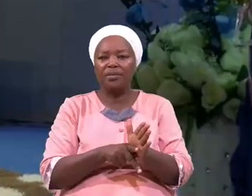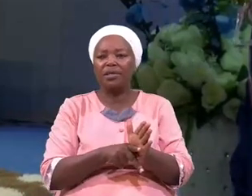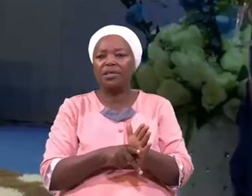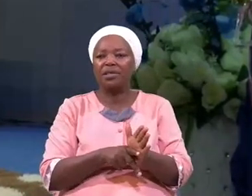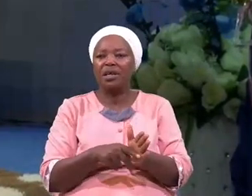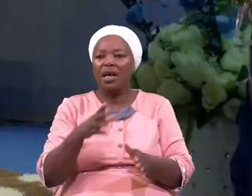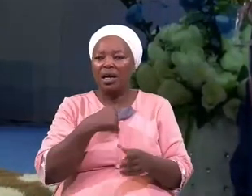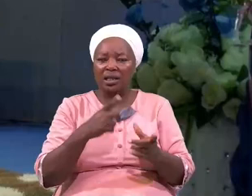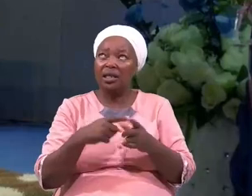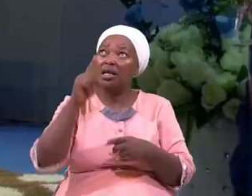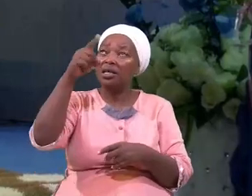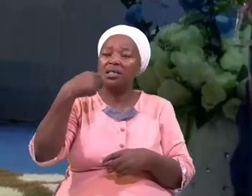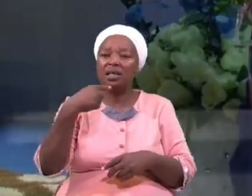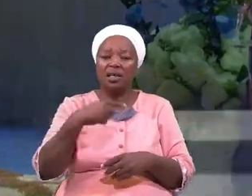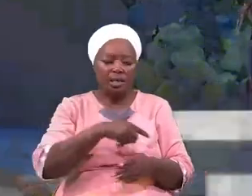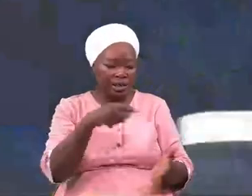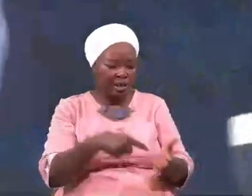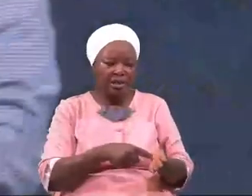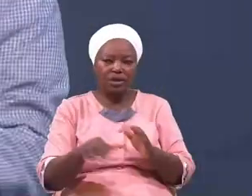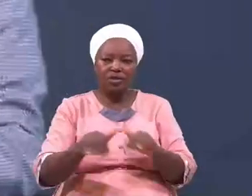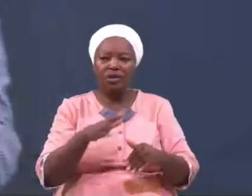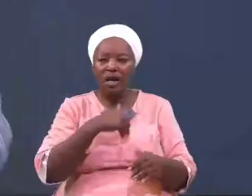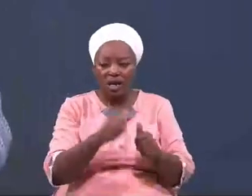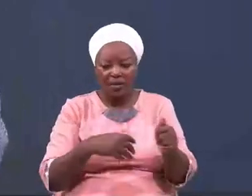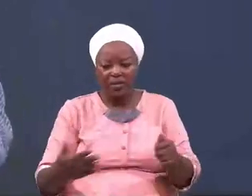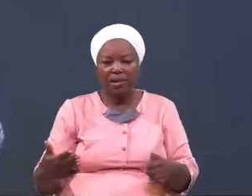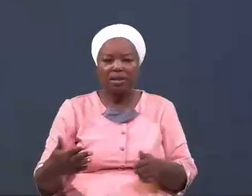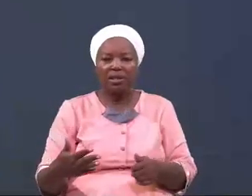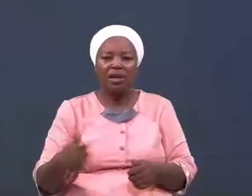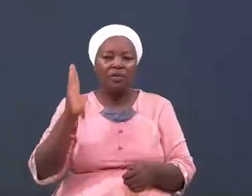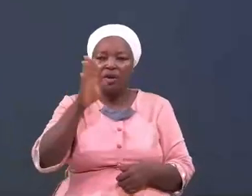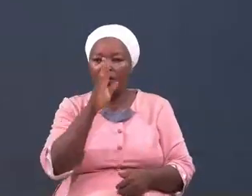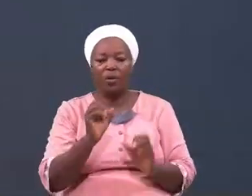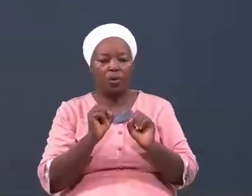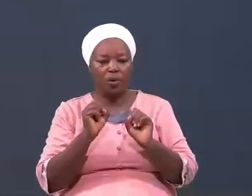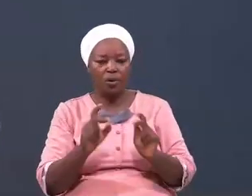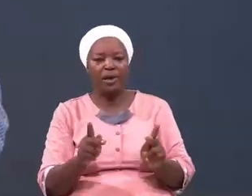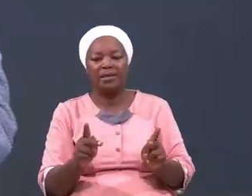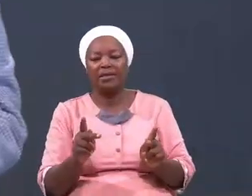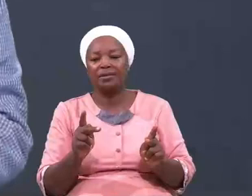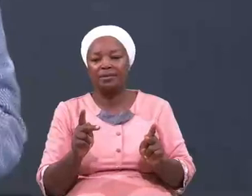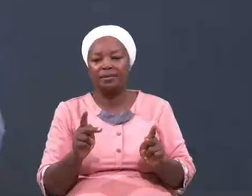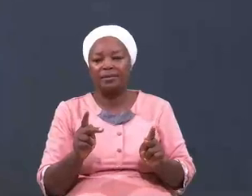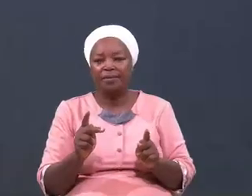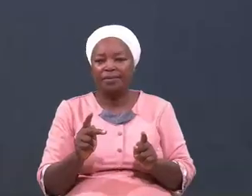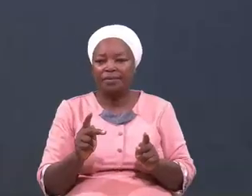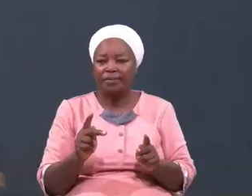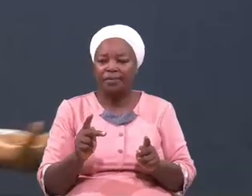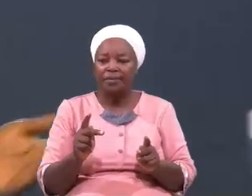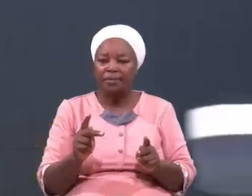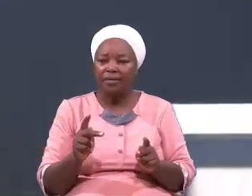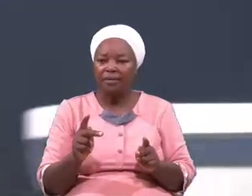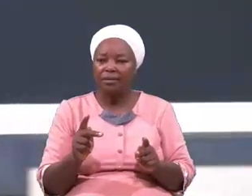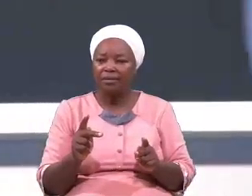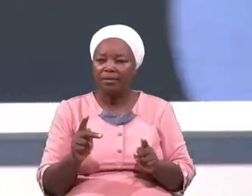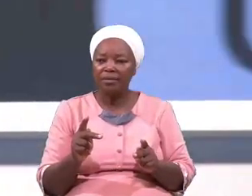précepte. Il dit, fais ceci et tout ira bien.